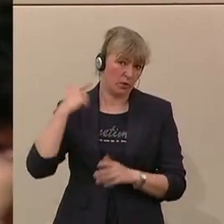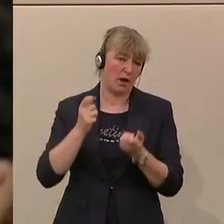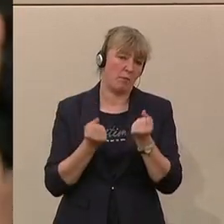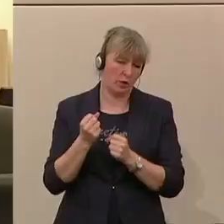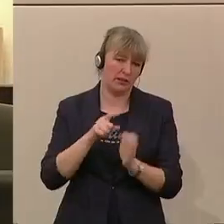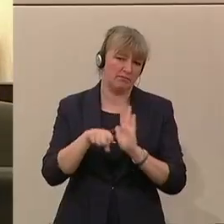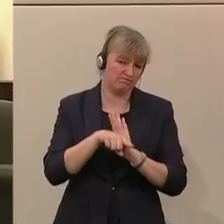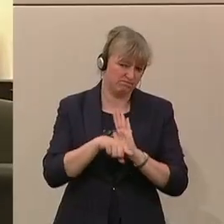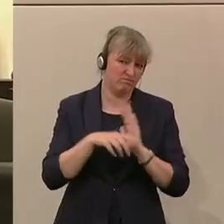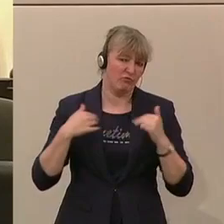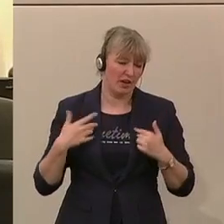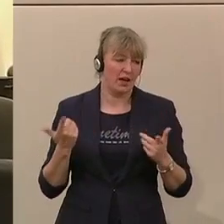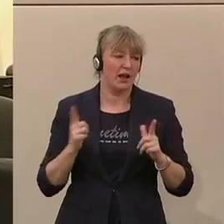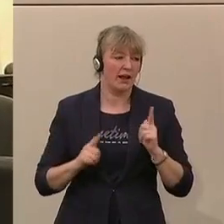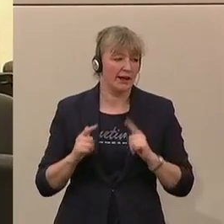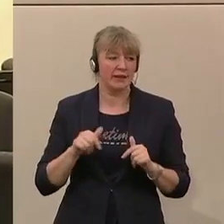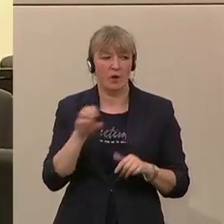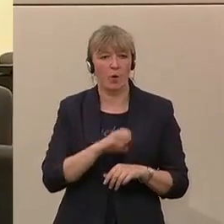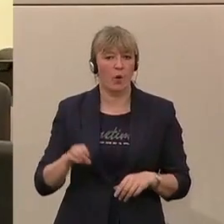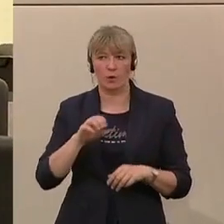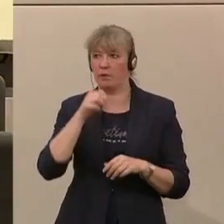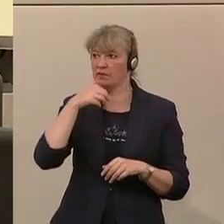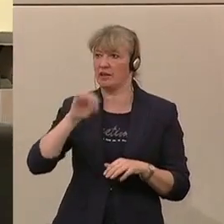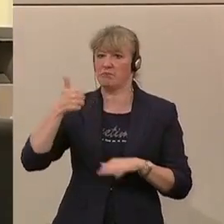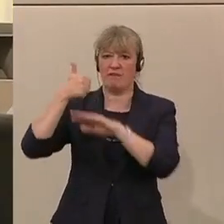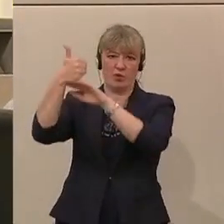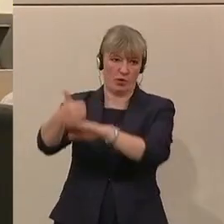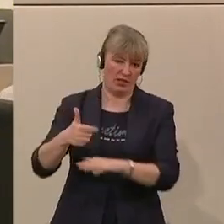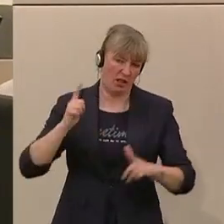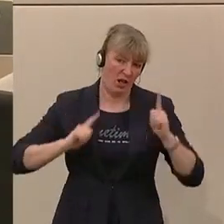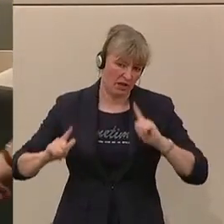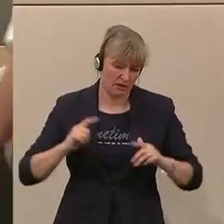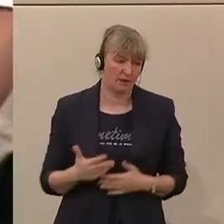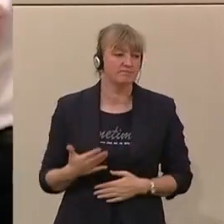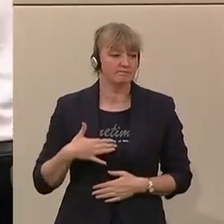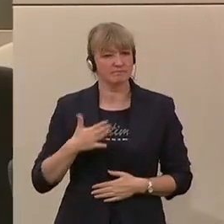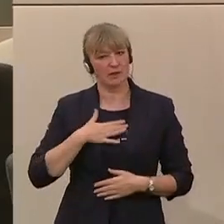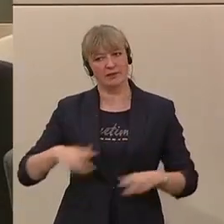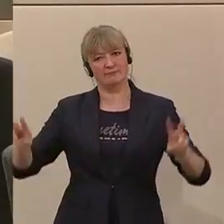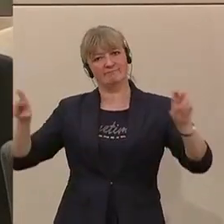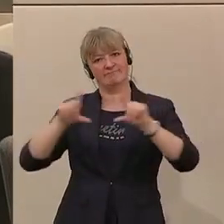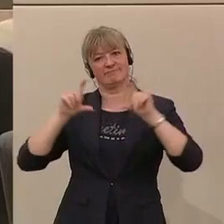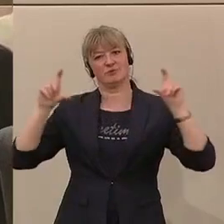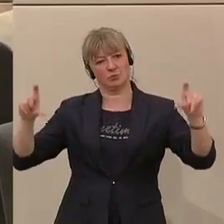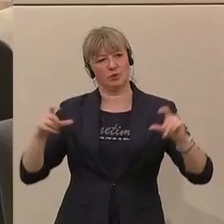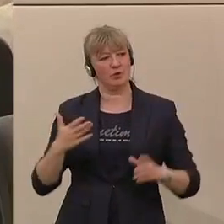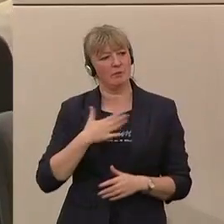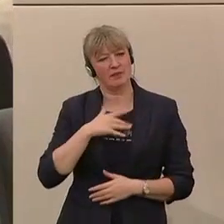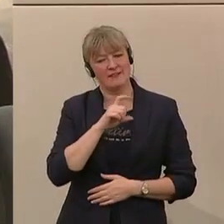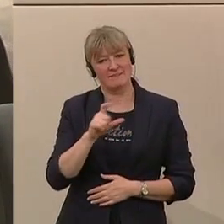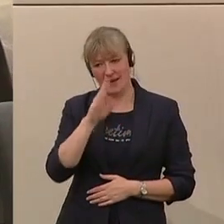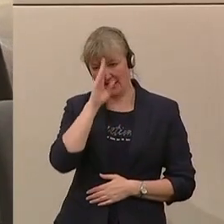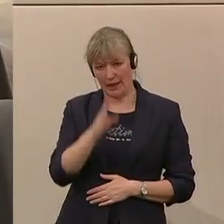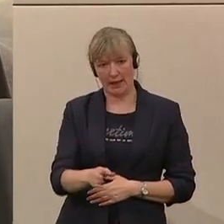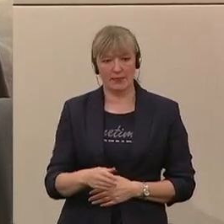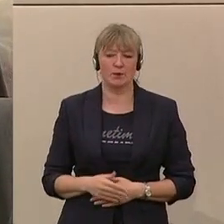Politik, in Europa nicht mehr führend sind. Meine Damen und Herren, der Leitspruch meiner